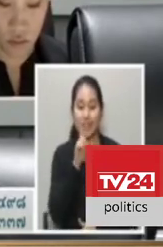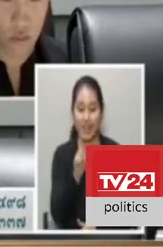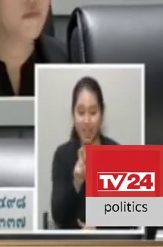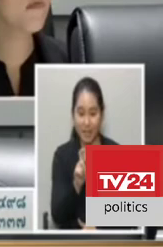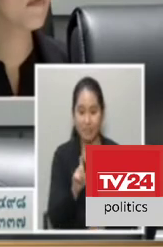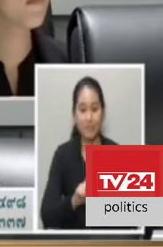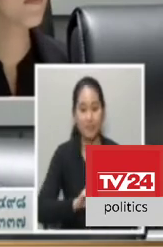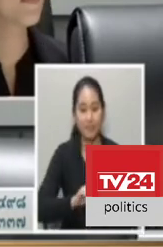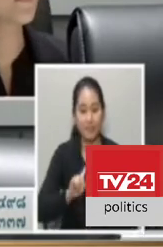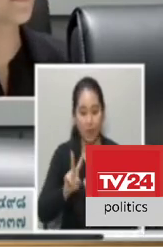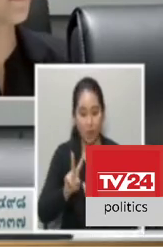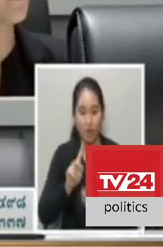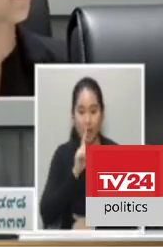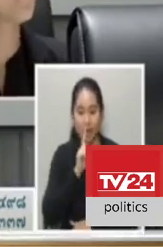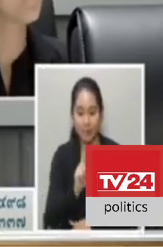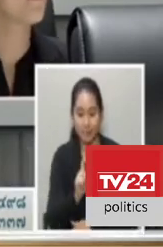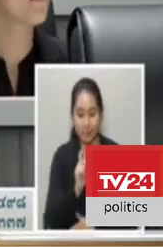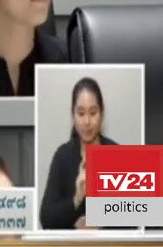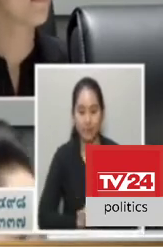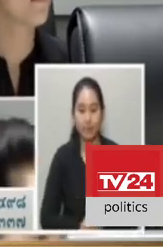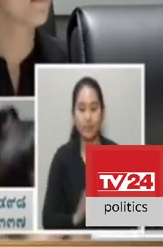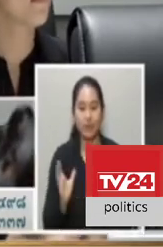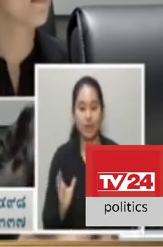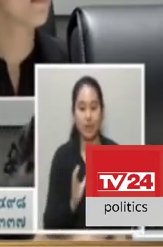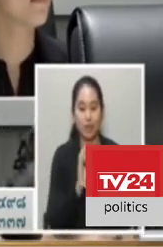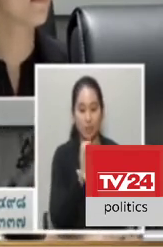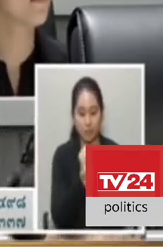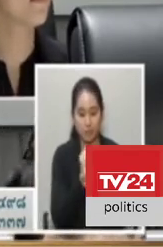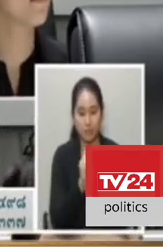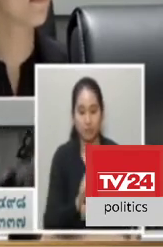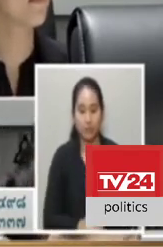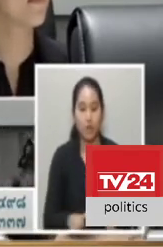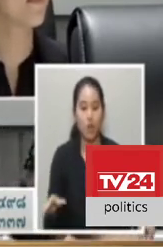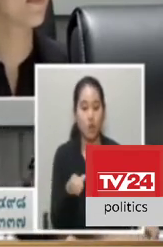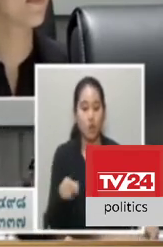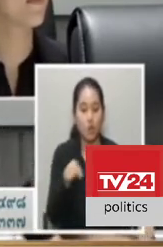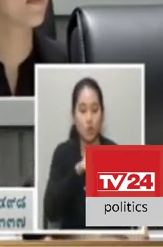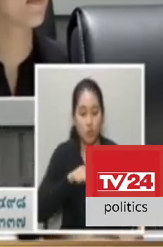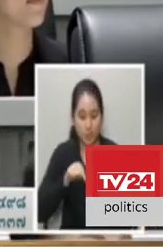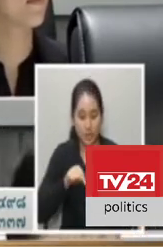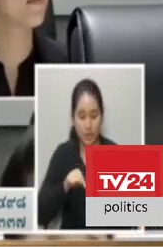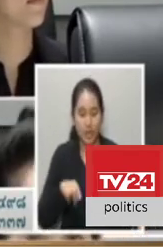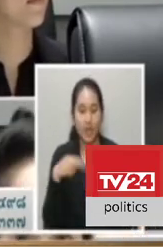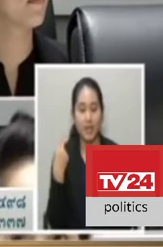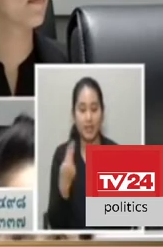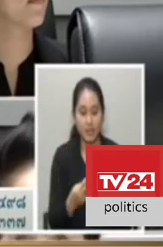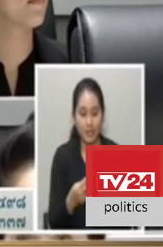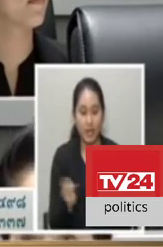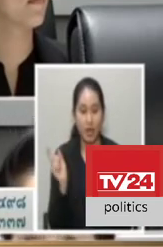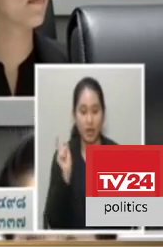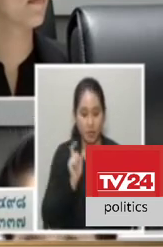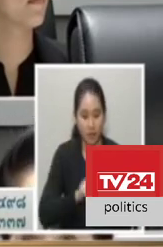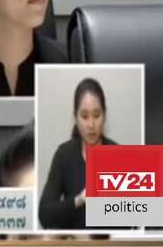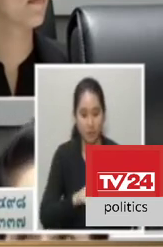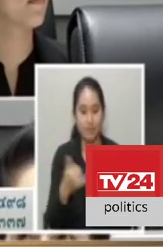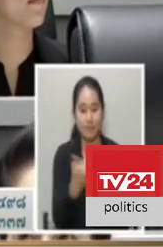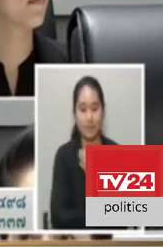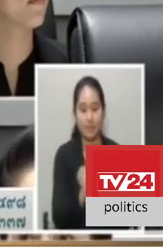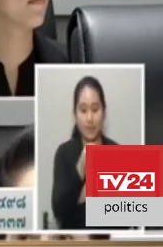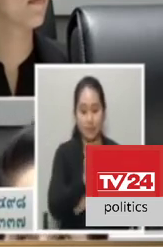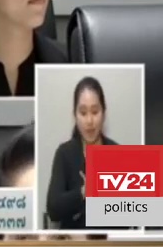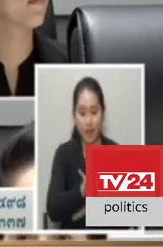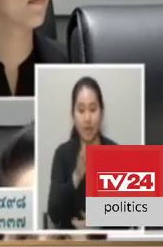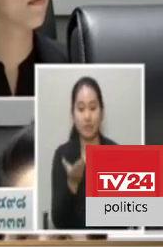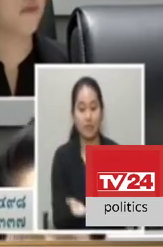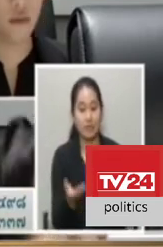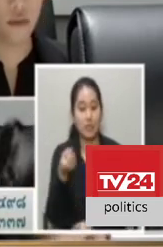ดิฉันก็คือสรุปแล้วอาเซียนจะลงนาม15หรือ16ประเทศครับถ้าลงนาม15ประเทศ